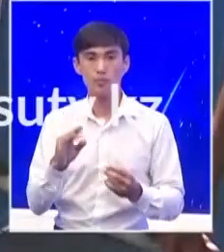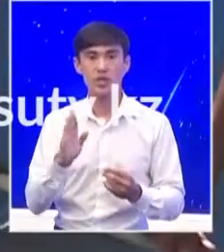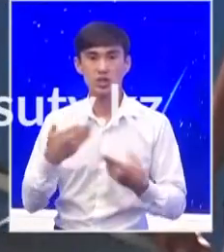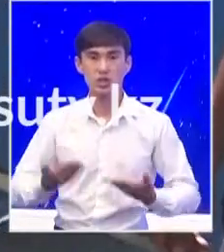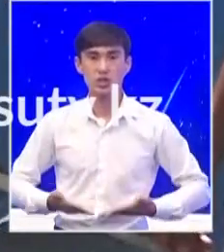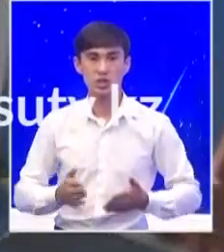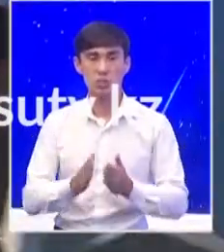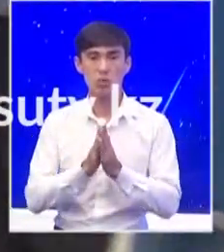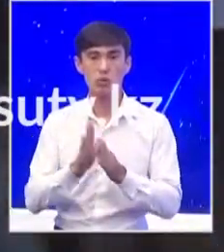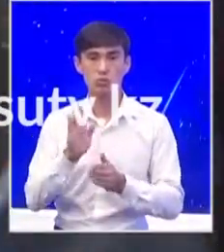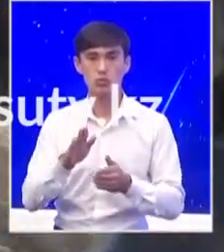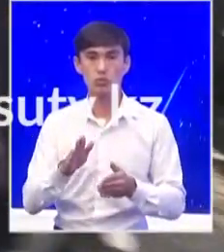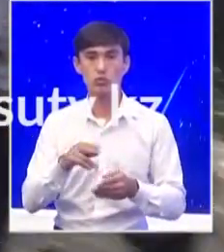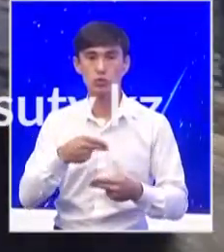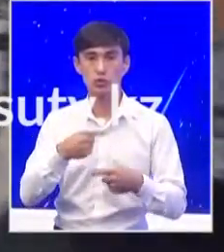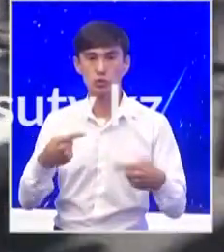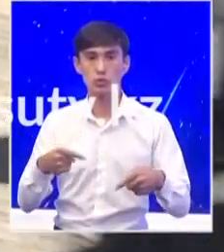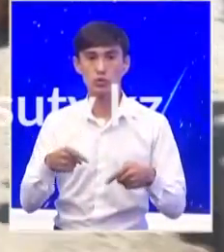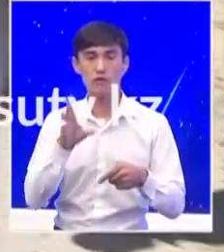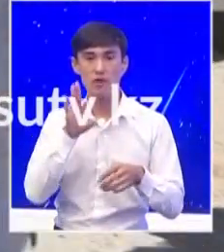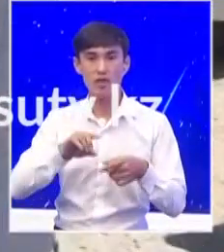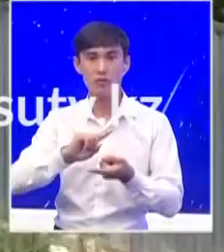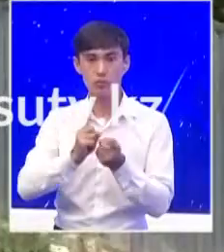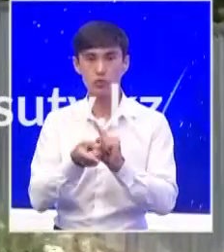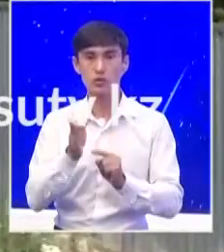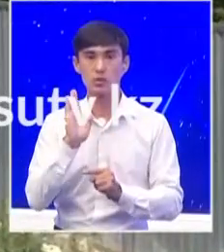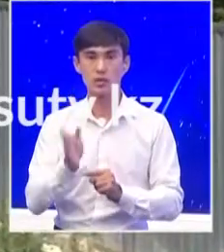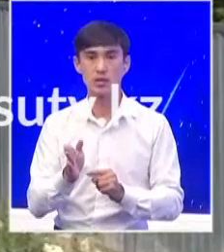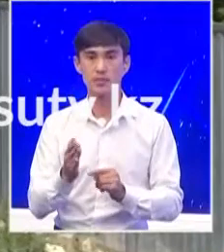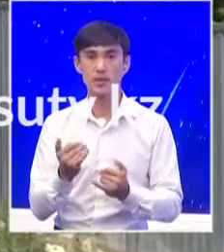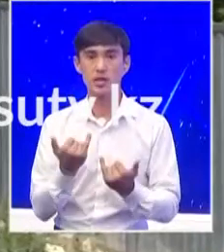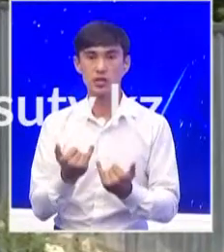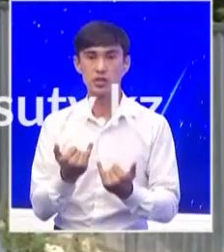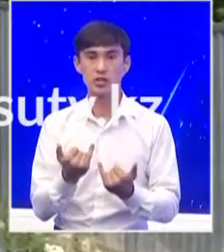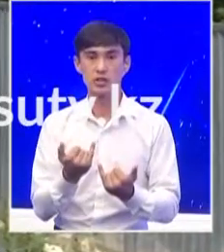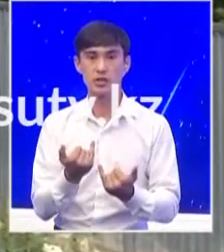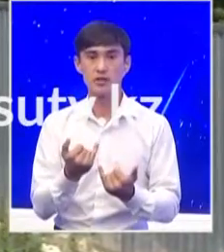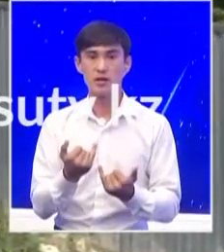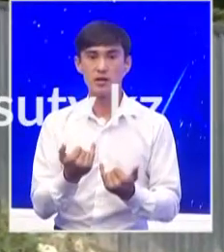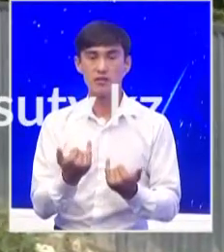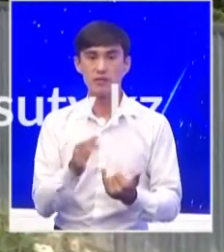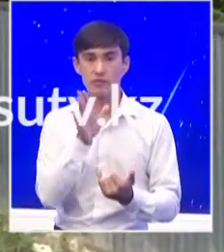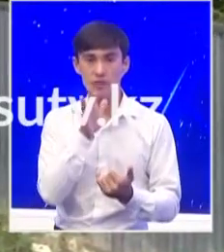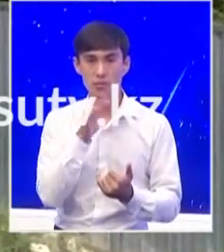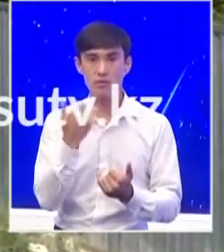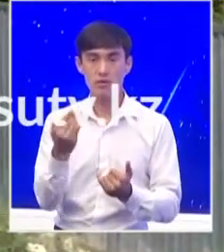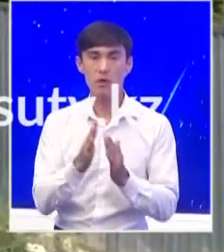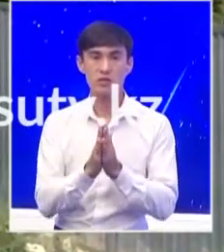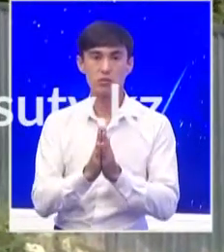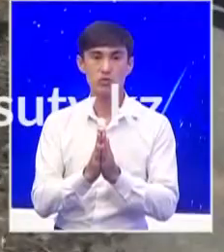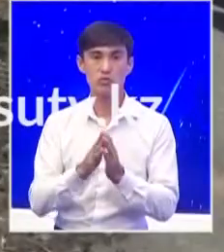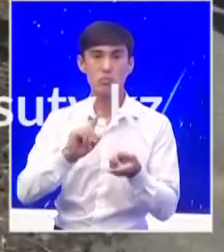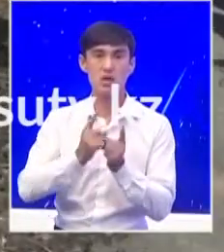уже проложенная система водоотвода будет заменена. Сейчас, в данное время, мы меняем их. По вашей просьбе на